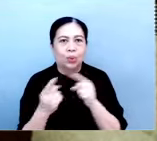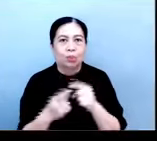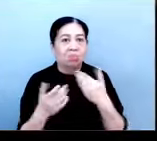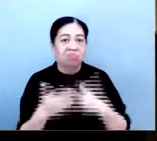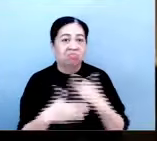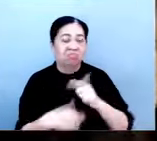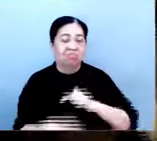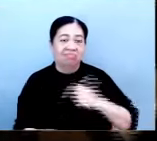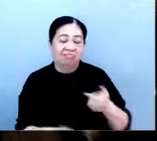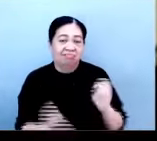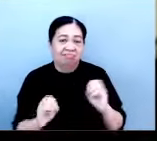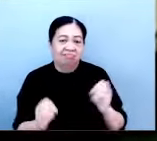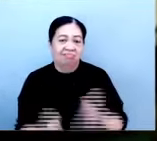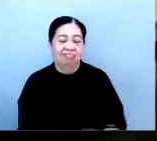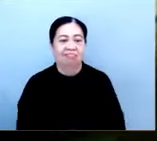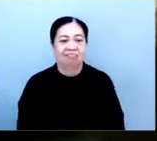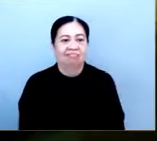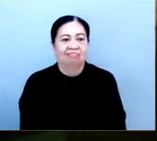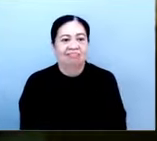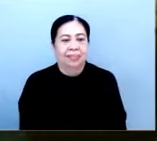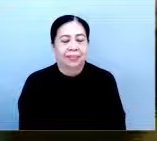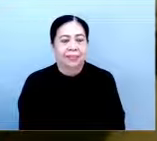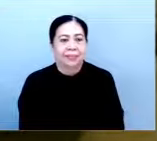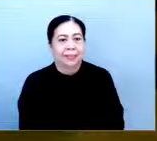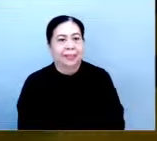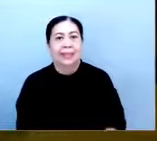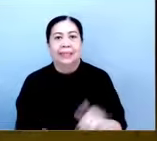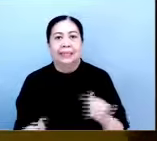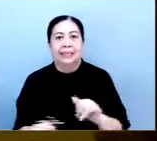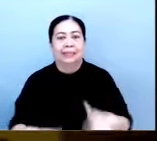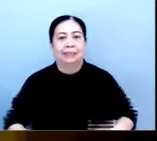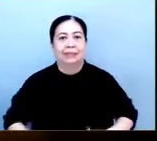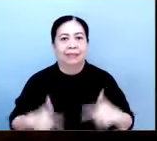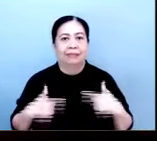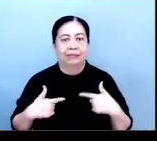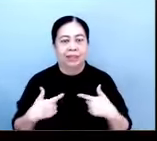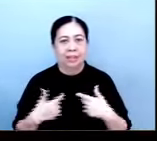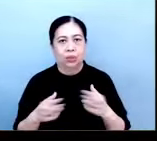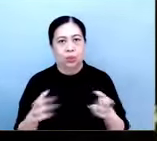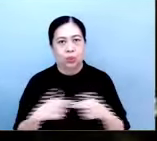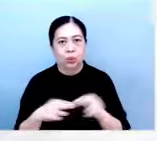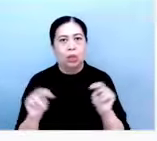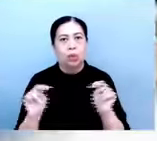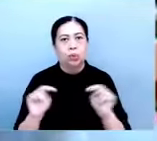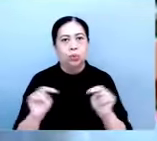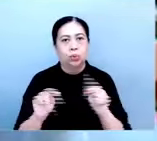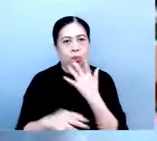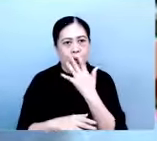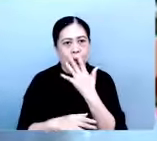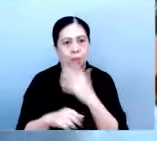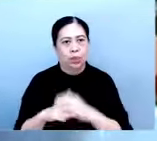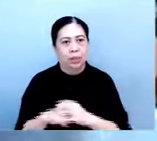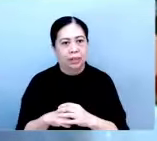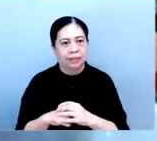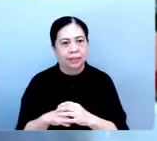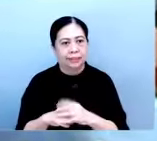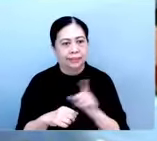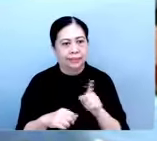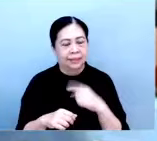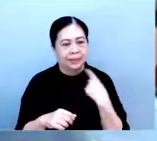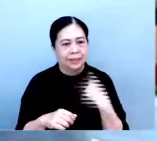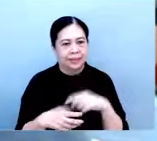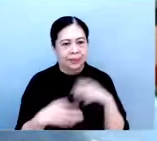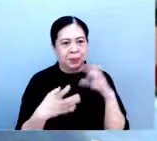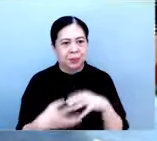doon. Gaya ng kanyang living room, neutral colors din ang kitchen ni Sugar. Alam mo, ang sagana